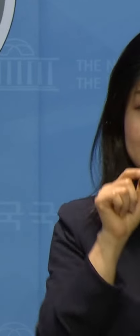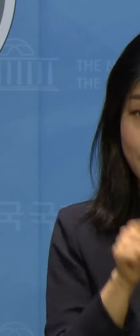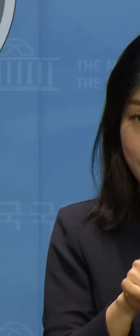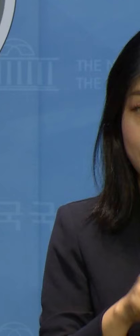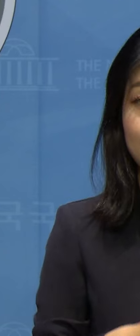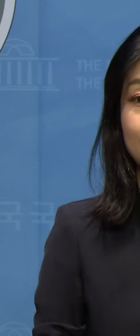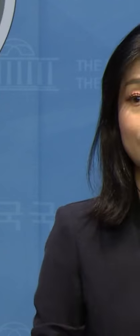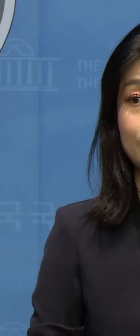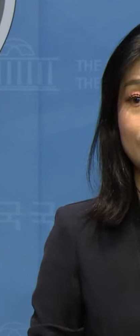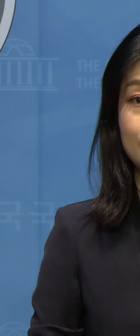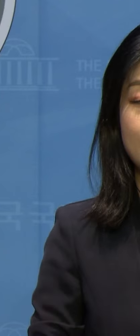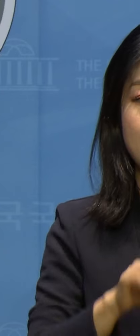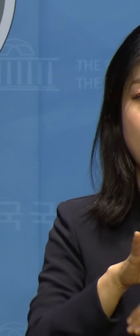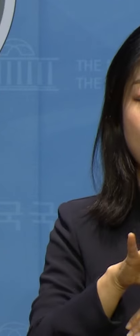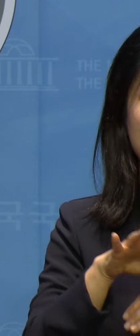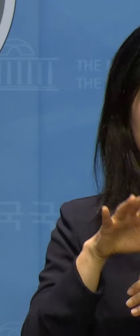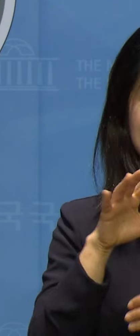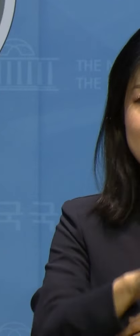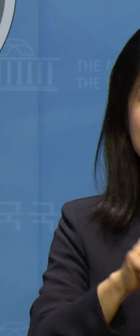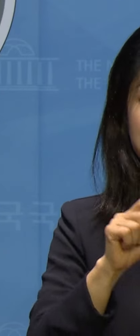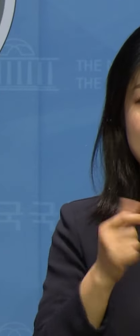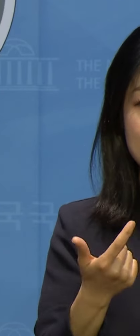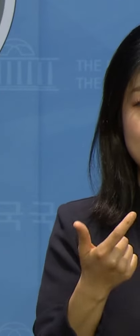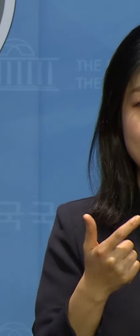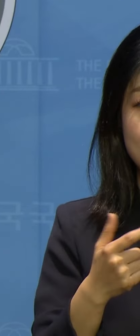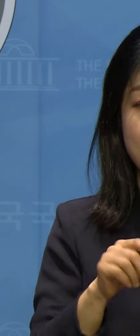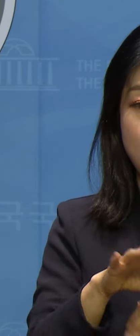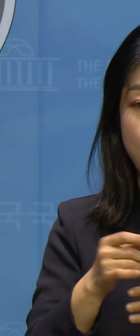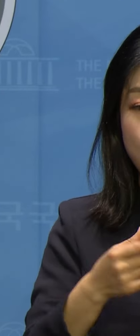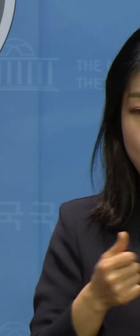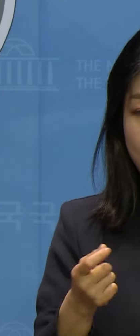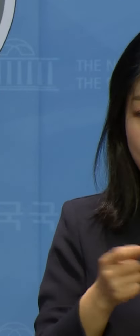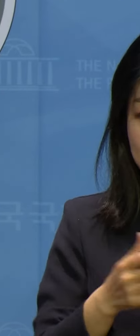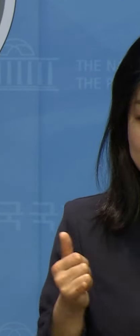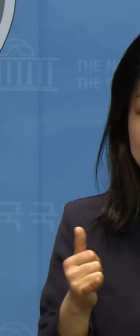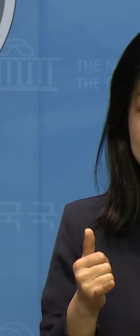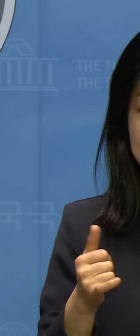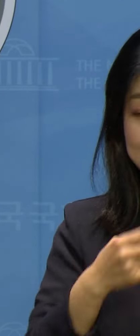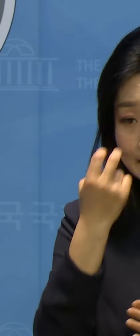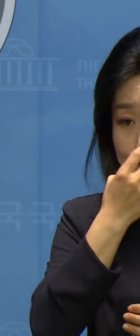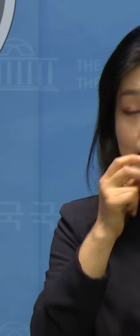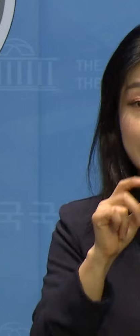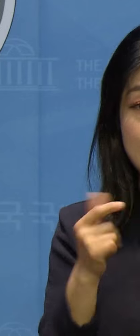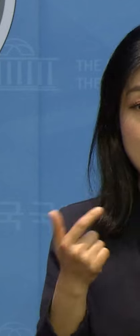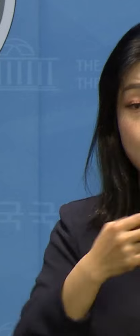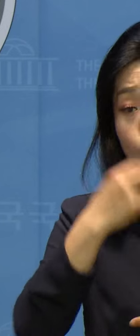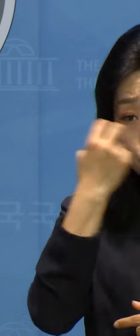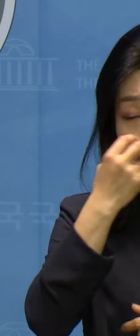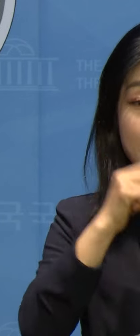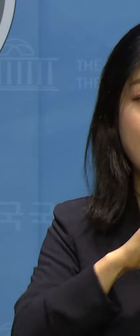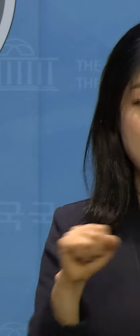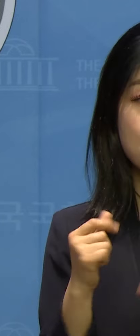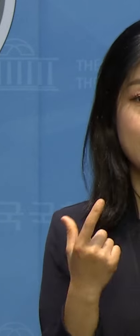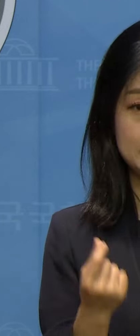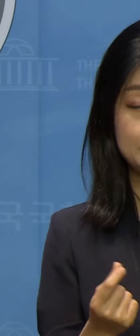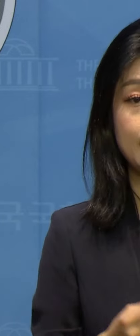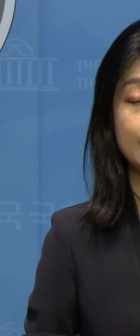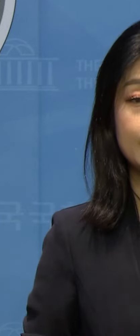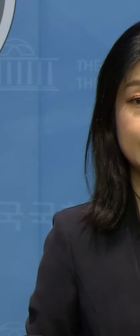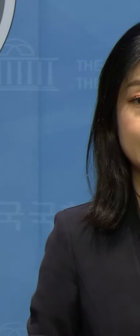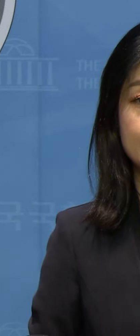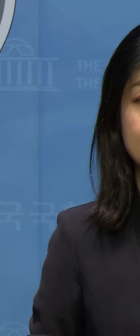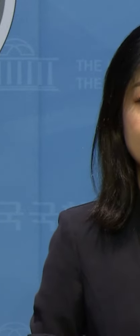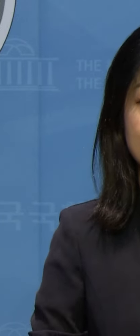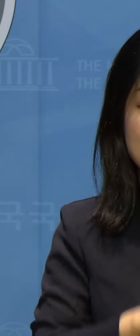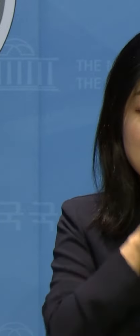것은 언론 탄압도 아니고 언론인 사찰도 아니고 정상적인 수사 행위입니다 오히려